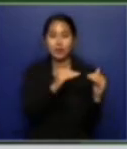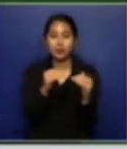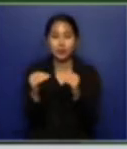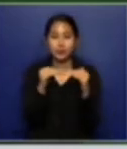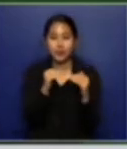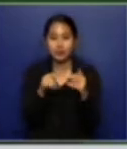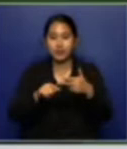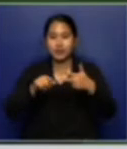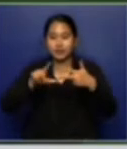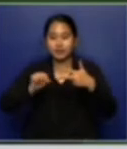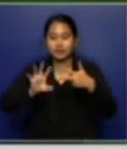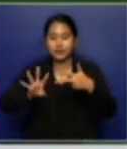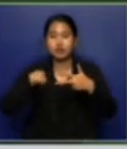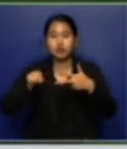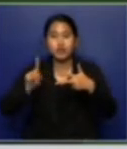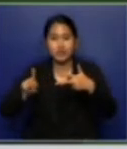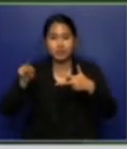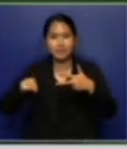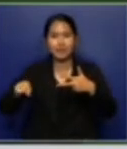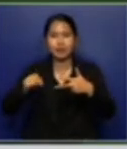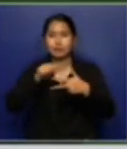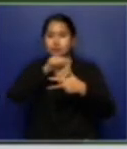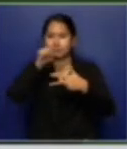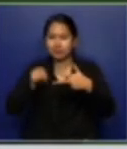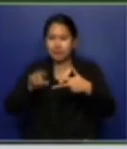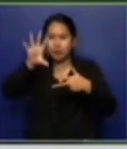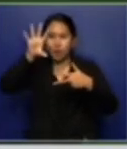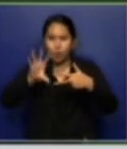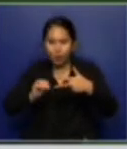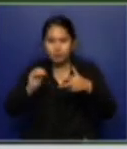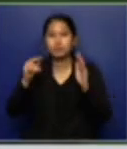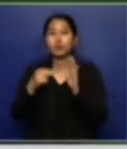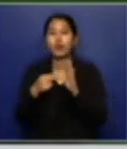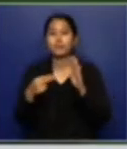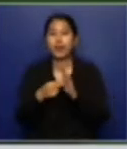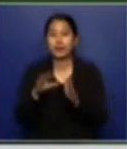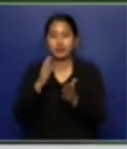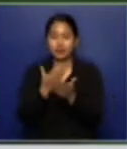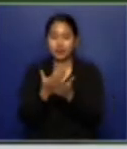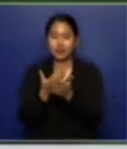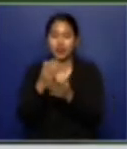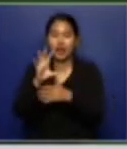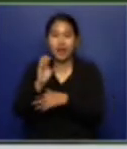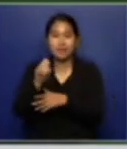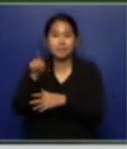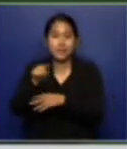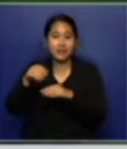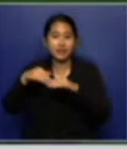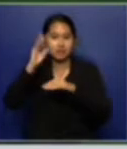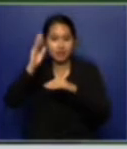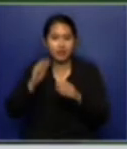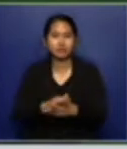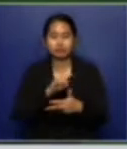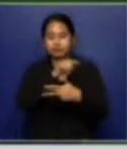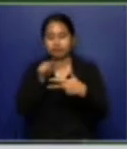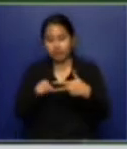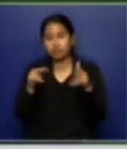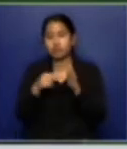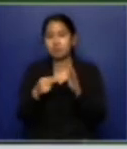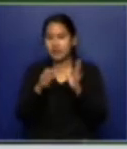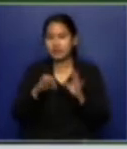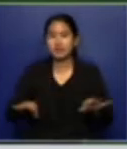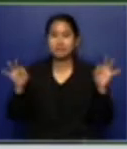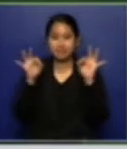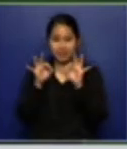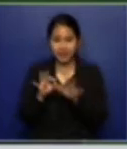ม24.1 3ด้านรวมกันนี่มากกว่ากึ่งหนึ่งของงบประมาณทั้งหมดค่ะ3ด้านหลักๆนี้นะคะเป็นเรื่องสำคั